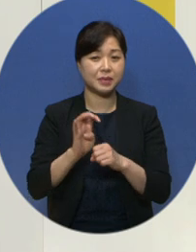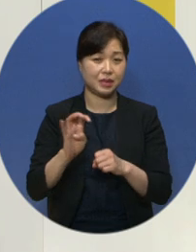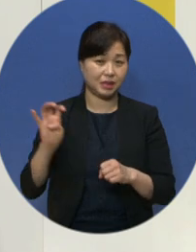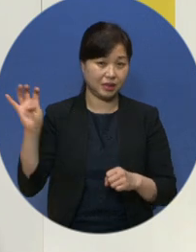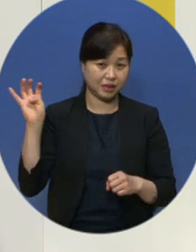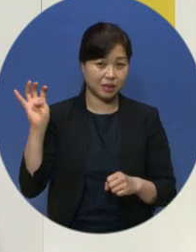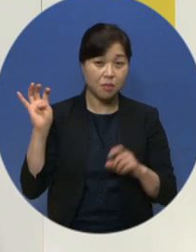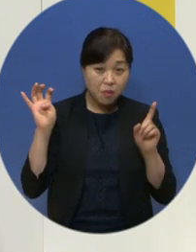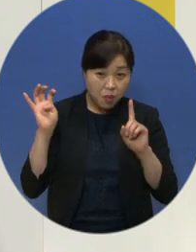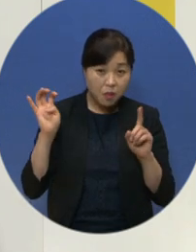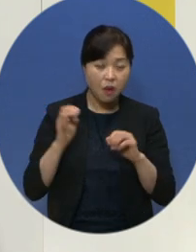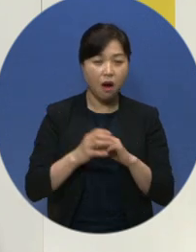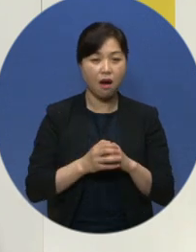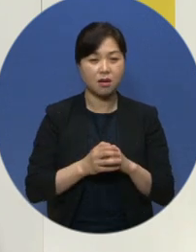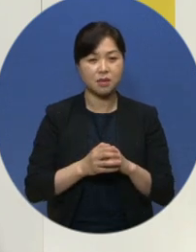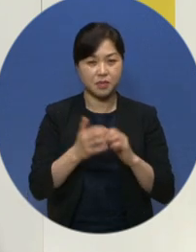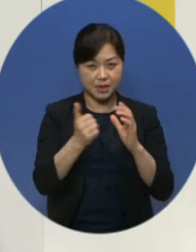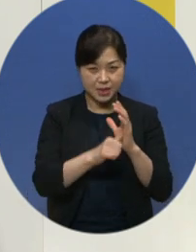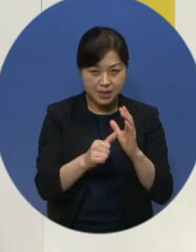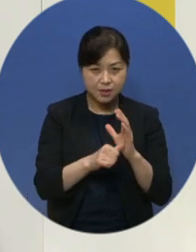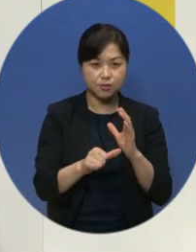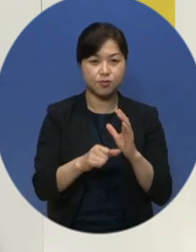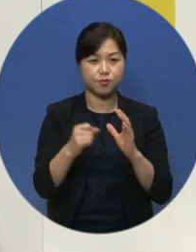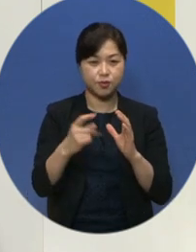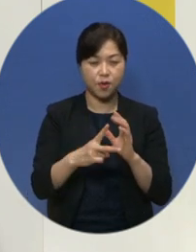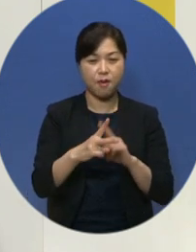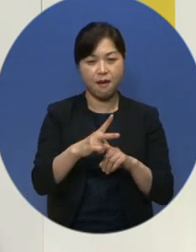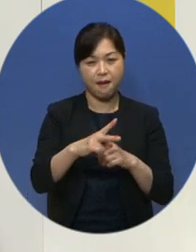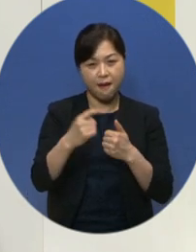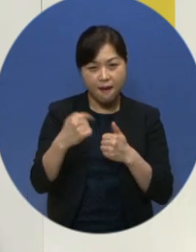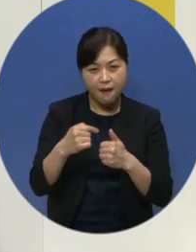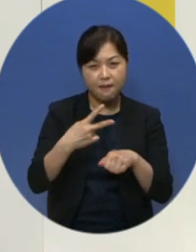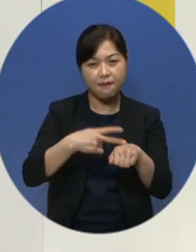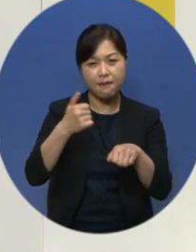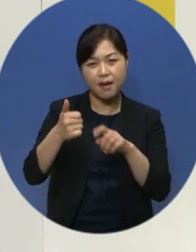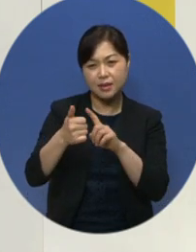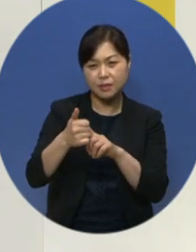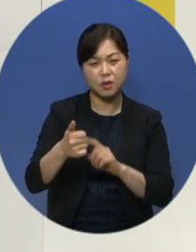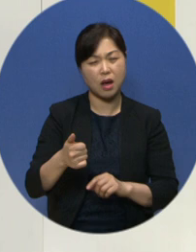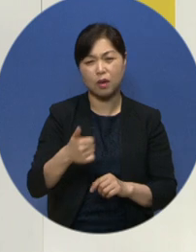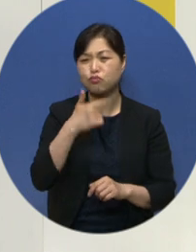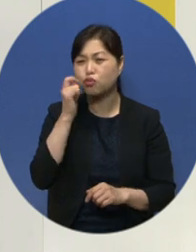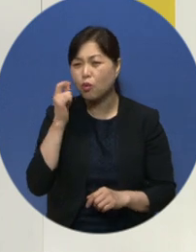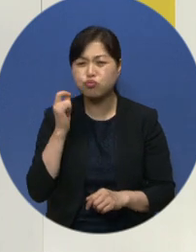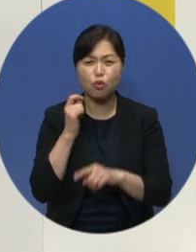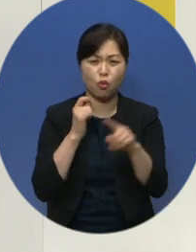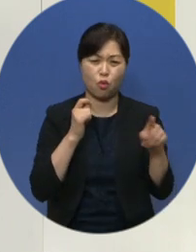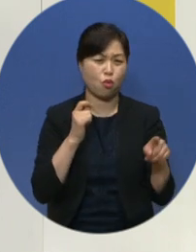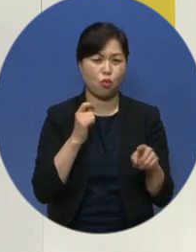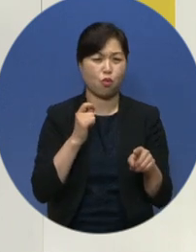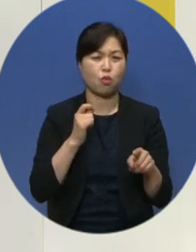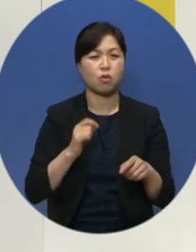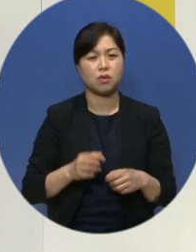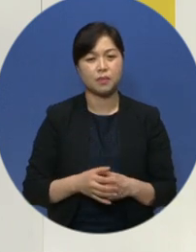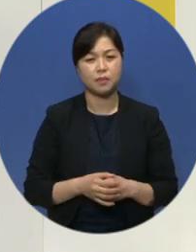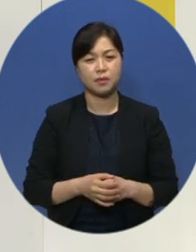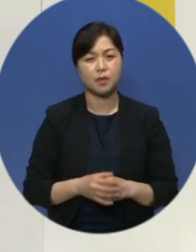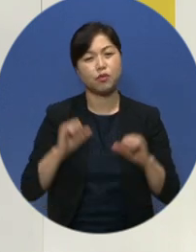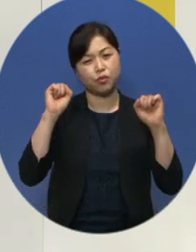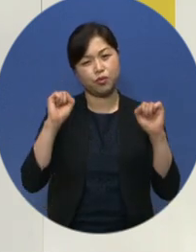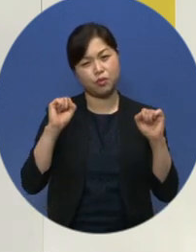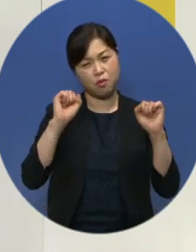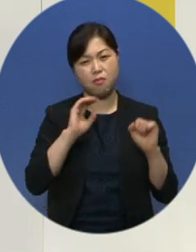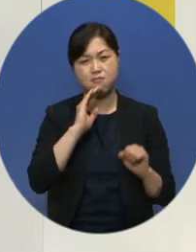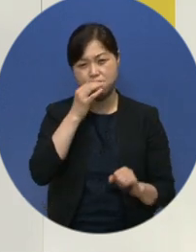기구 문제라든지 지도자 라든지 이런 것들이 굉장히 열악한 그 상태였습니다 그래서 운동하기 로